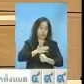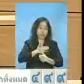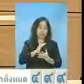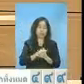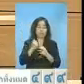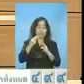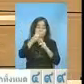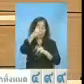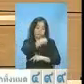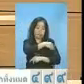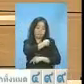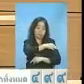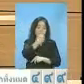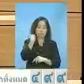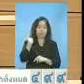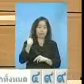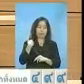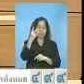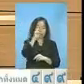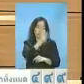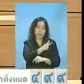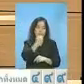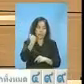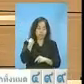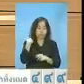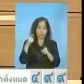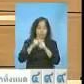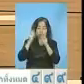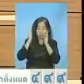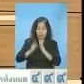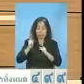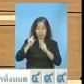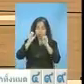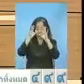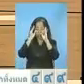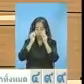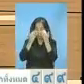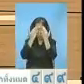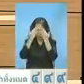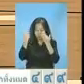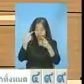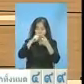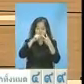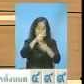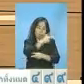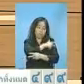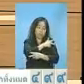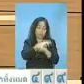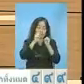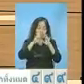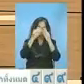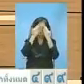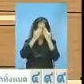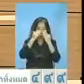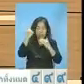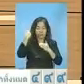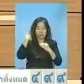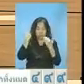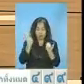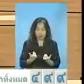นามสกุลนี้สองท่านเป็นอิหม่ามอีกหนึ่งท่านเป็นด็อกเตอร์หนุ่มสอนศาสนาอยู่ทางสื่อ